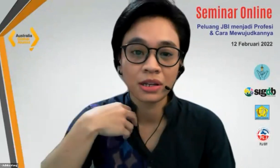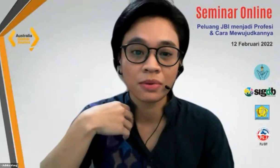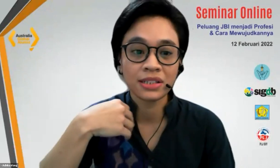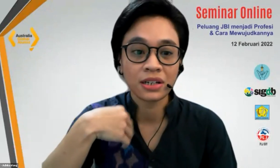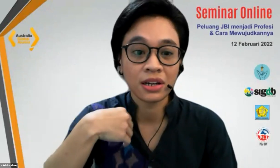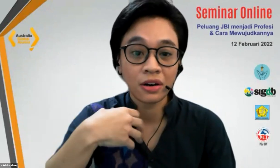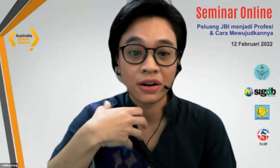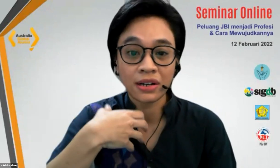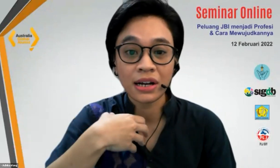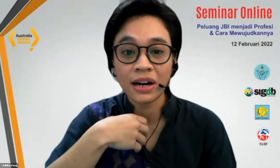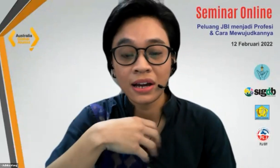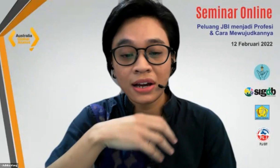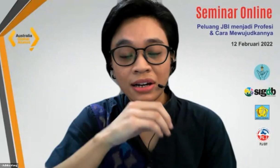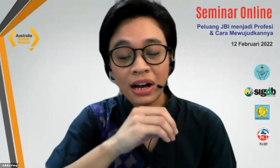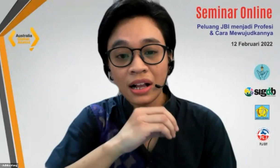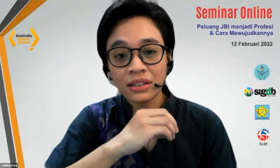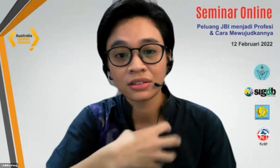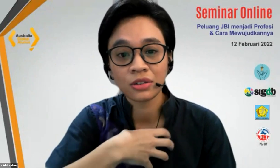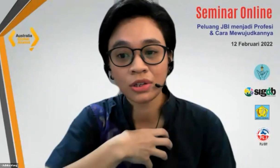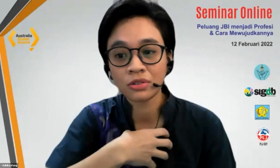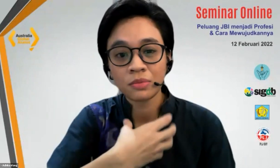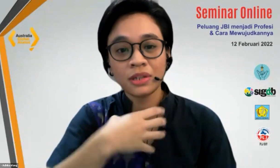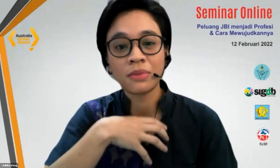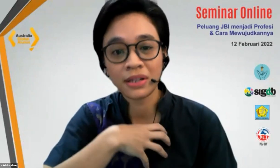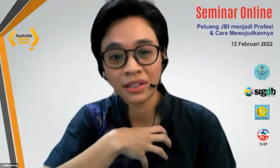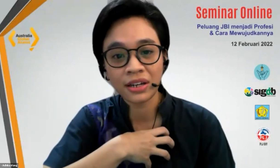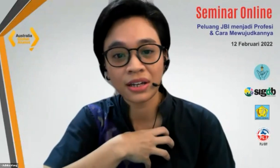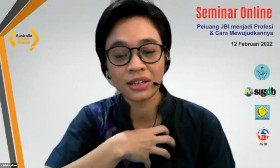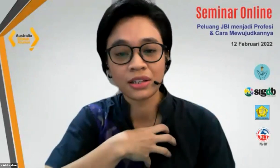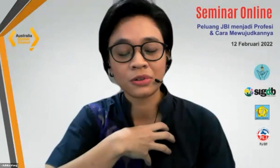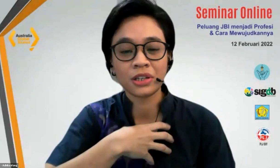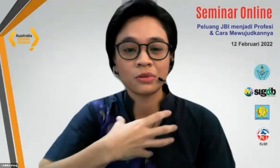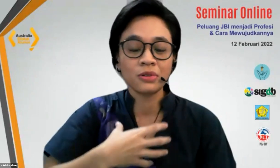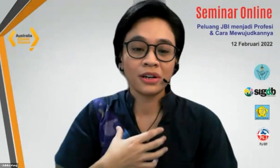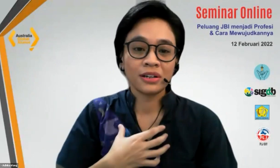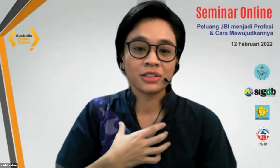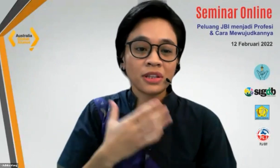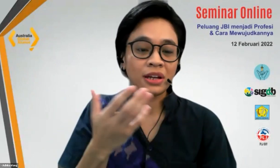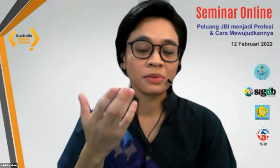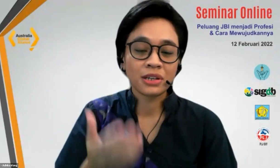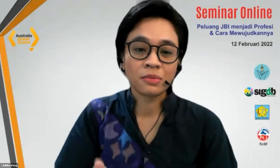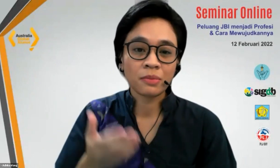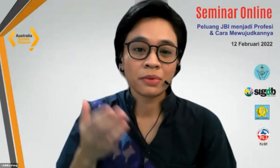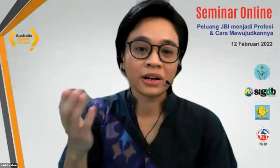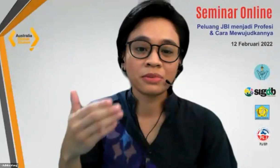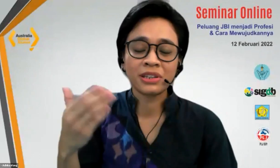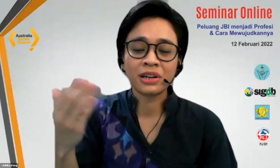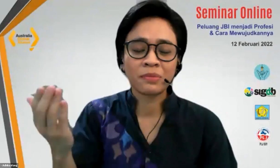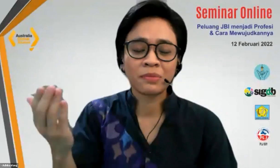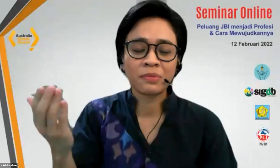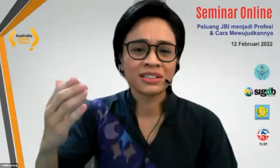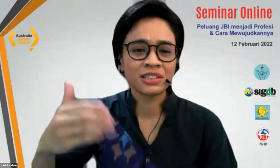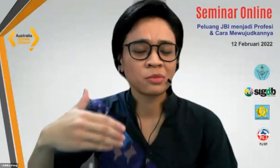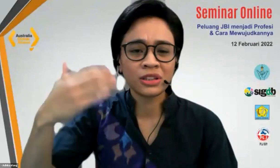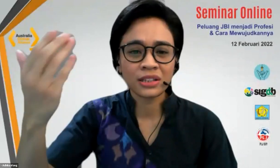kalau misalnya pengajarnya adalah orang dengar ada hal-hal tertentu yang sudah menjadi bagian dari diri tuh Itu kode tadi Mas Adi menyampaikan